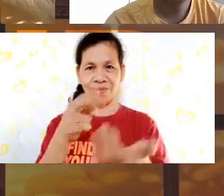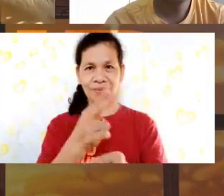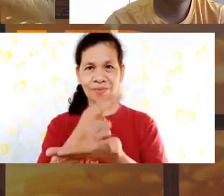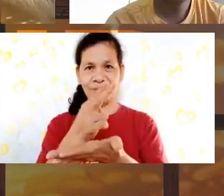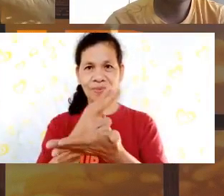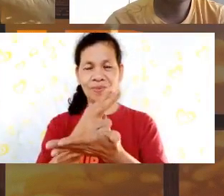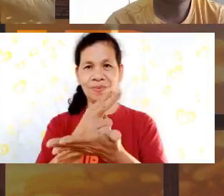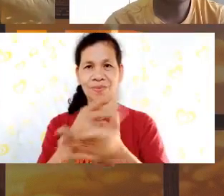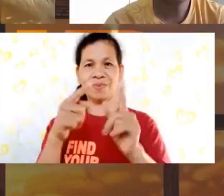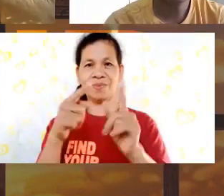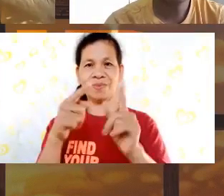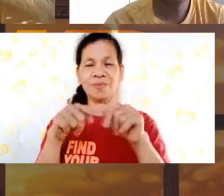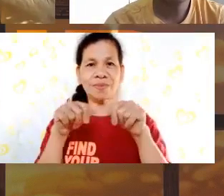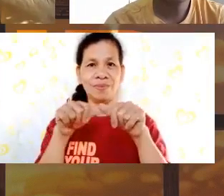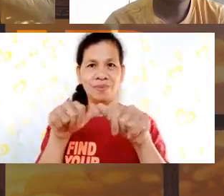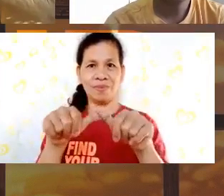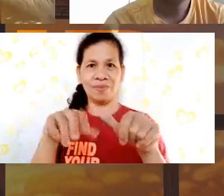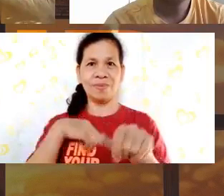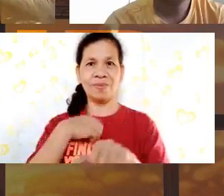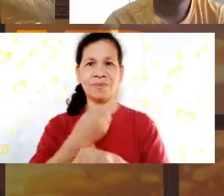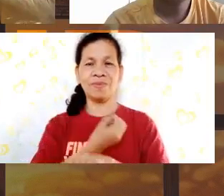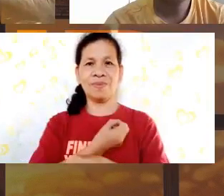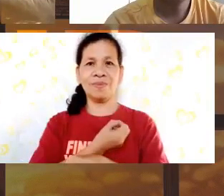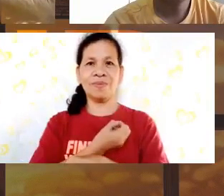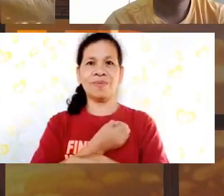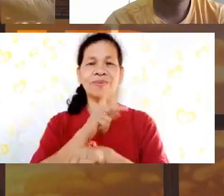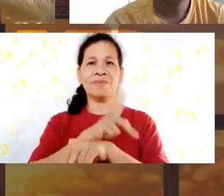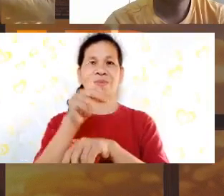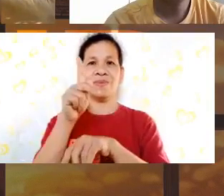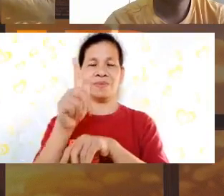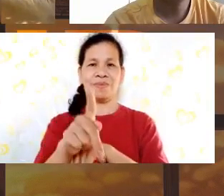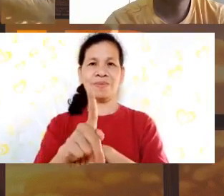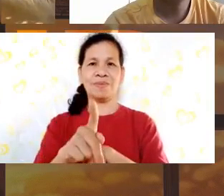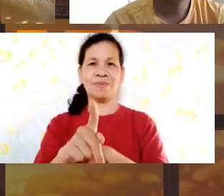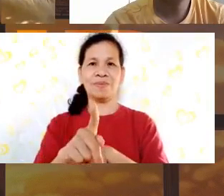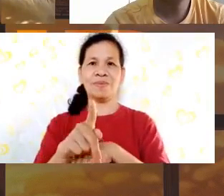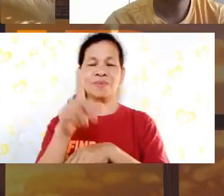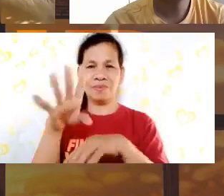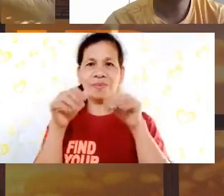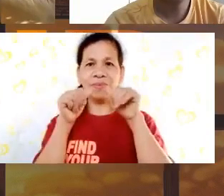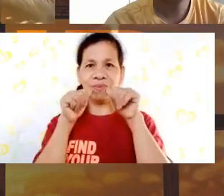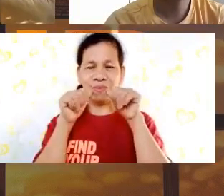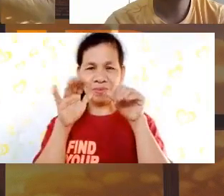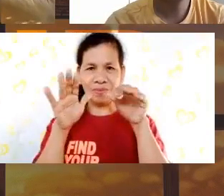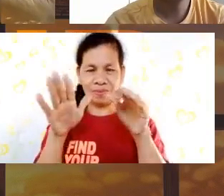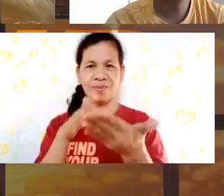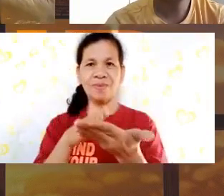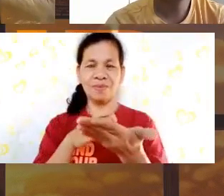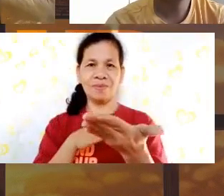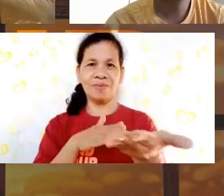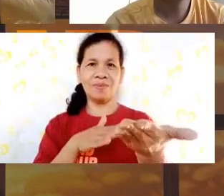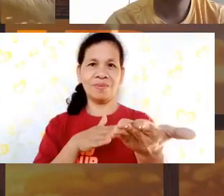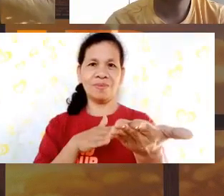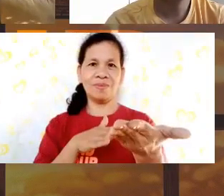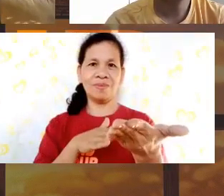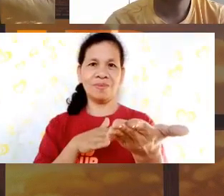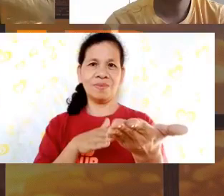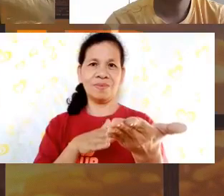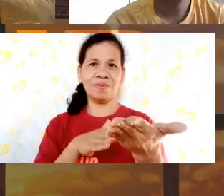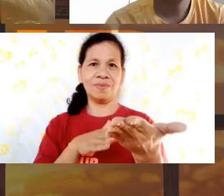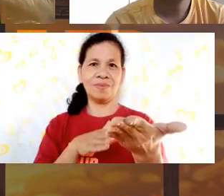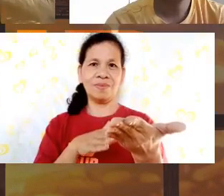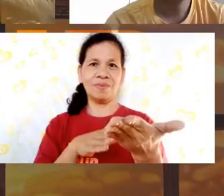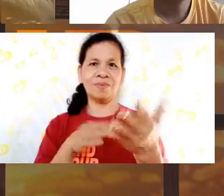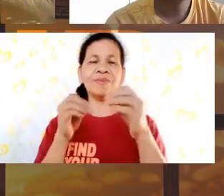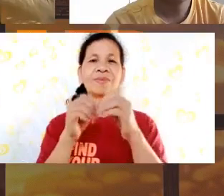upang maipagpapatuloy ang ating broadcast. Pagpalain po kayo ng ating Panginoon, lalo't higit sa nalalapit